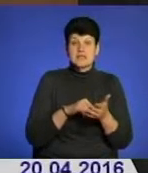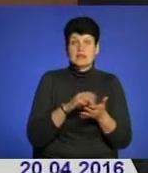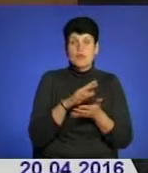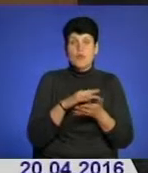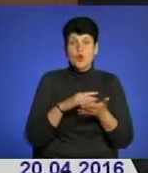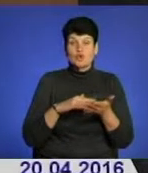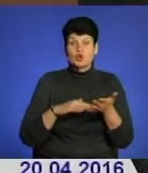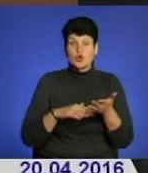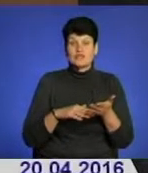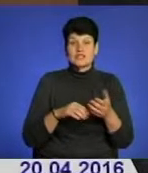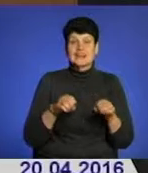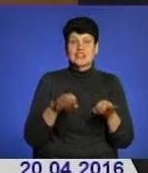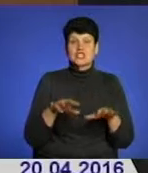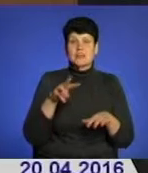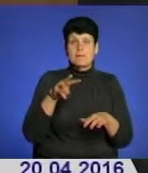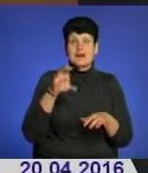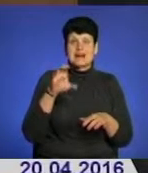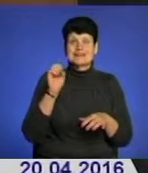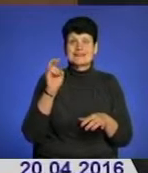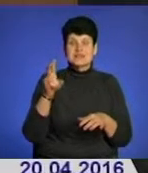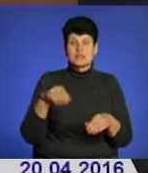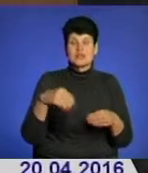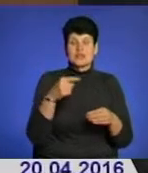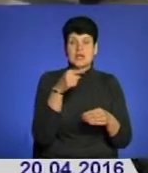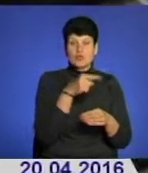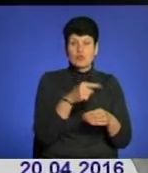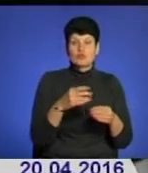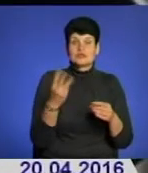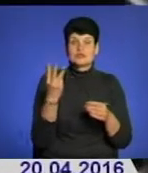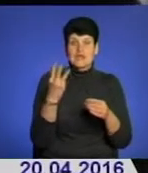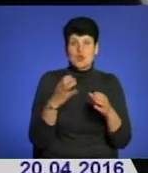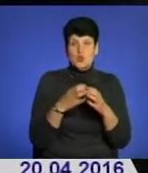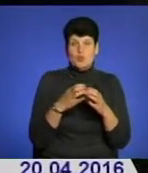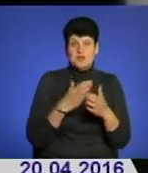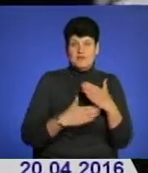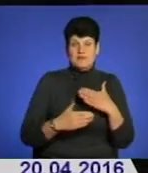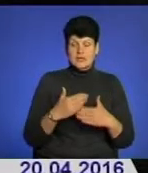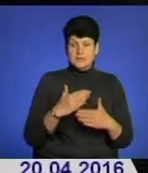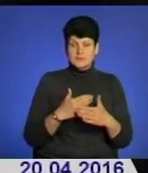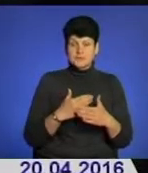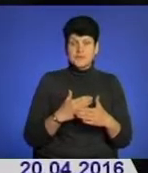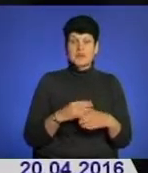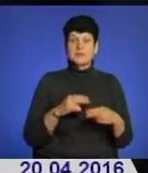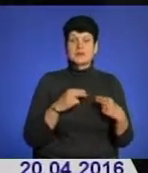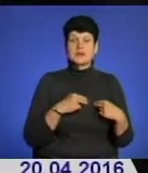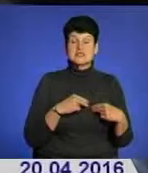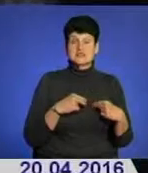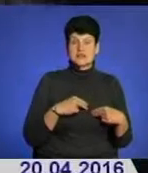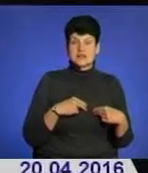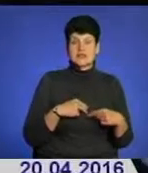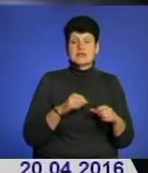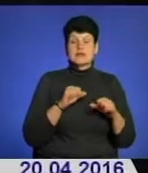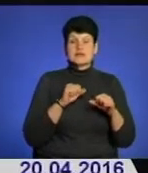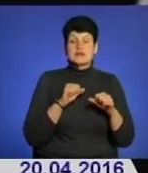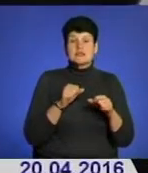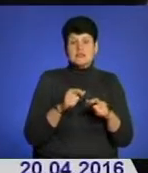рішення МСЕК про встановлення йому третьої групи інвалідності. Працівники управління захисту економіки та слідчого управління